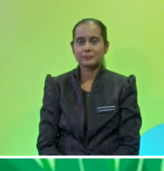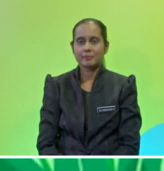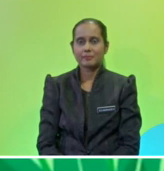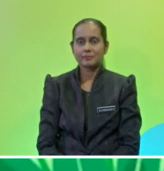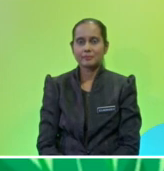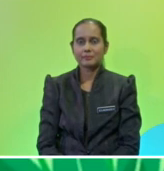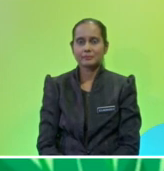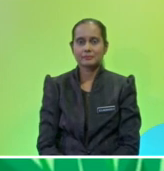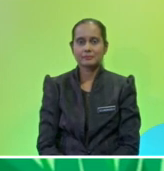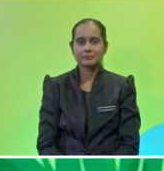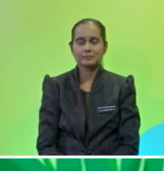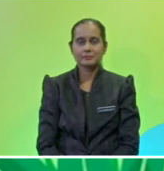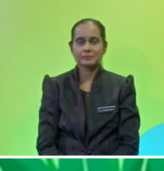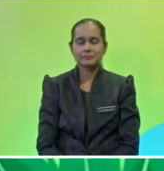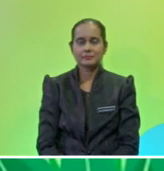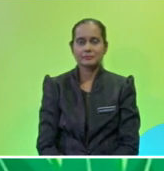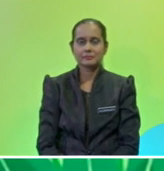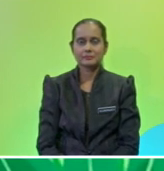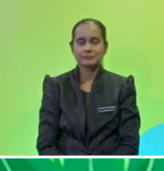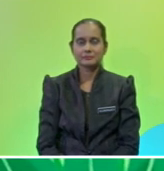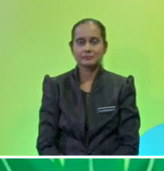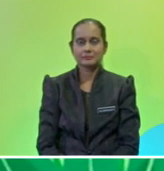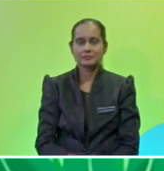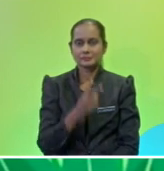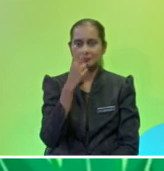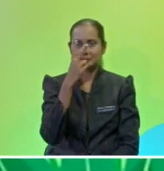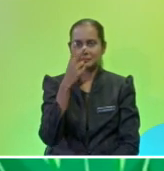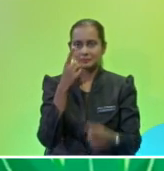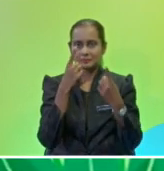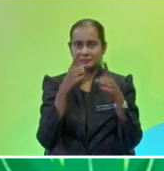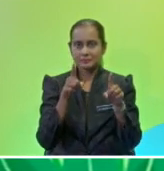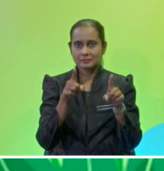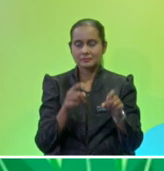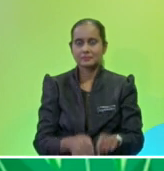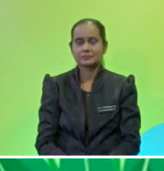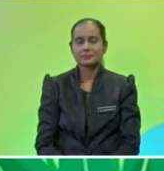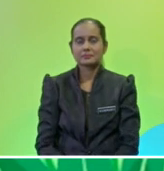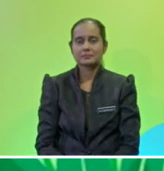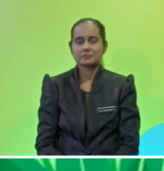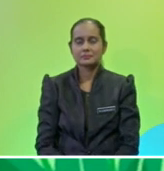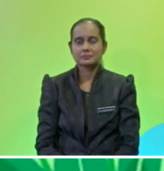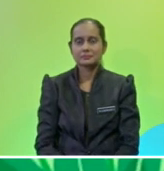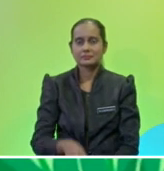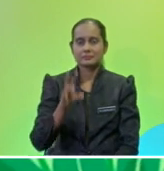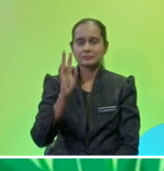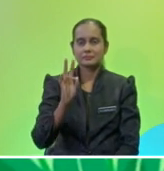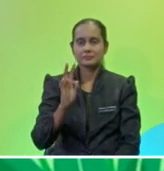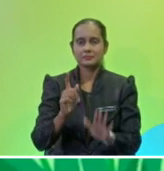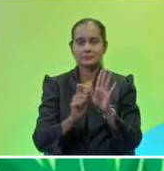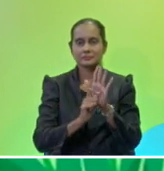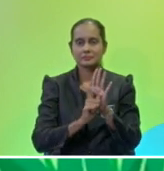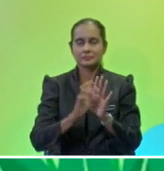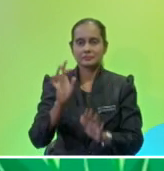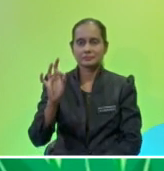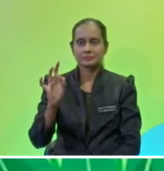jadi kita simak sama-sama jawabannya Mira buat betul Atau tidak tujuh tambah